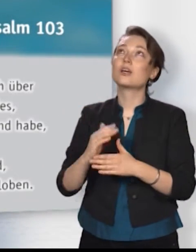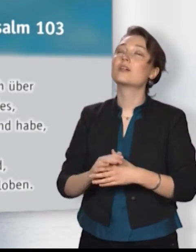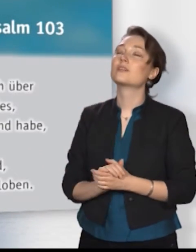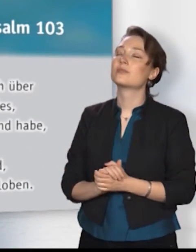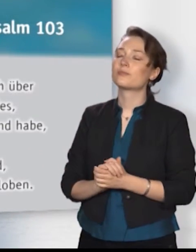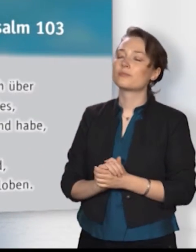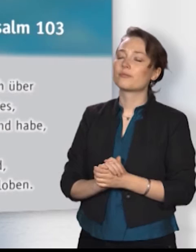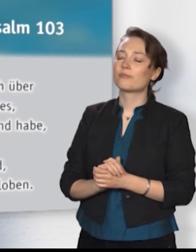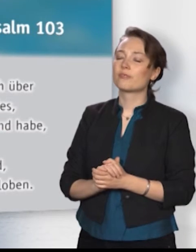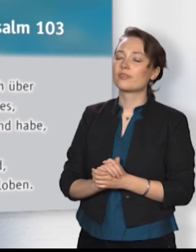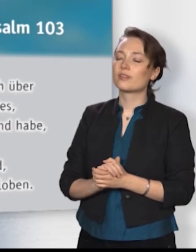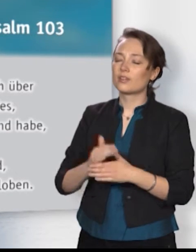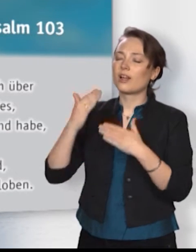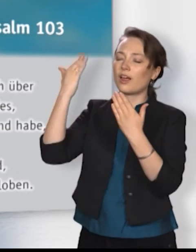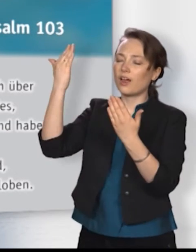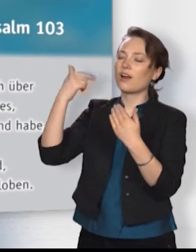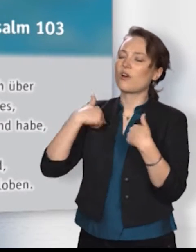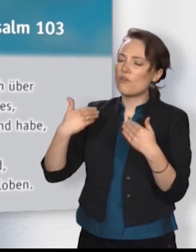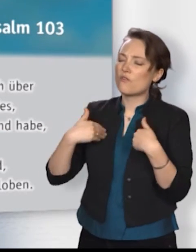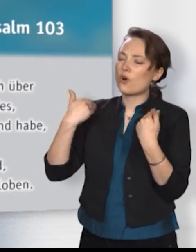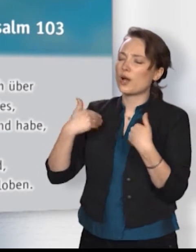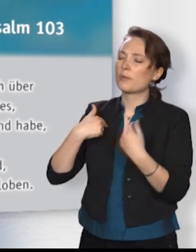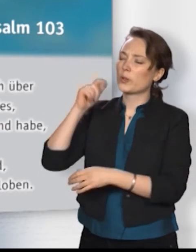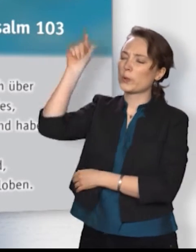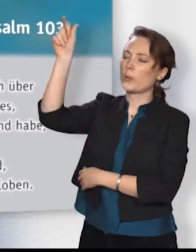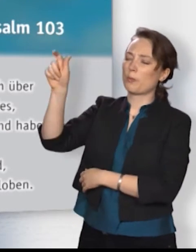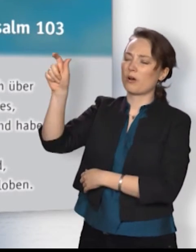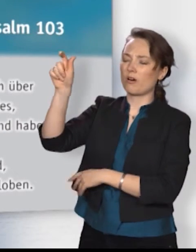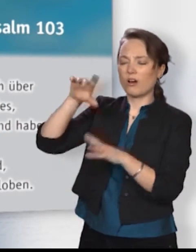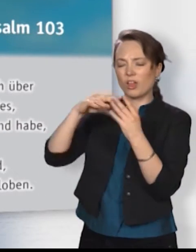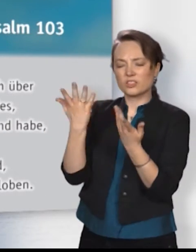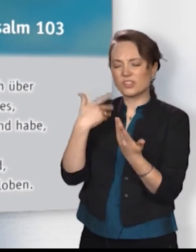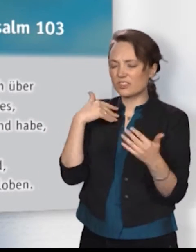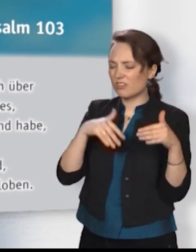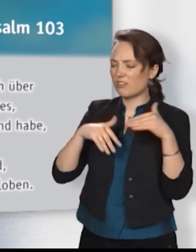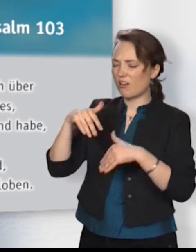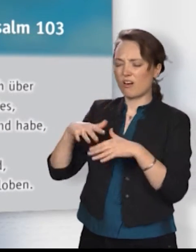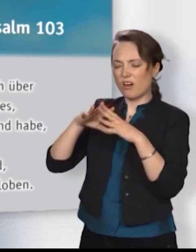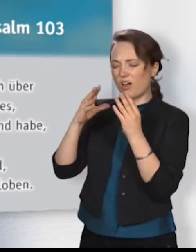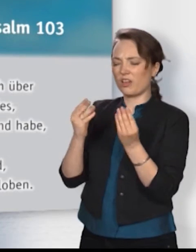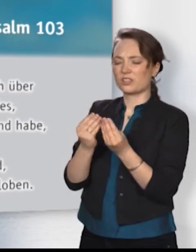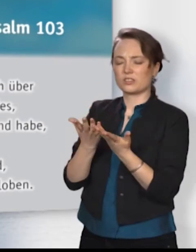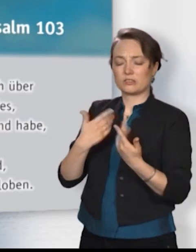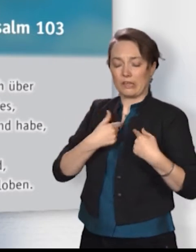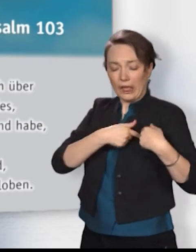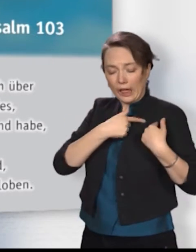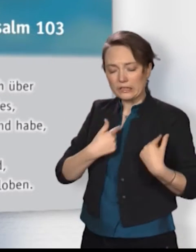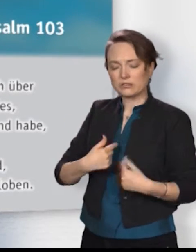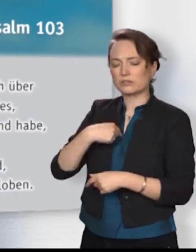Ich freue mich über den Herrn, alles, was ich bin und habe, mein Herz, mein